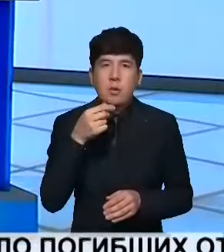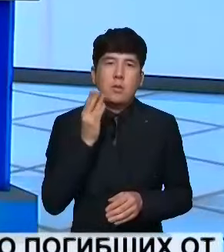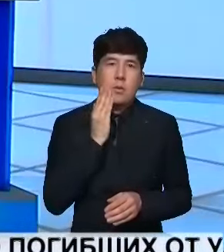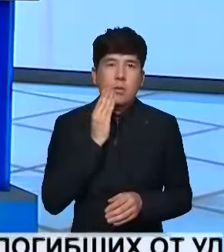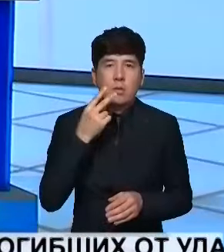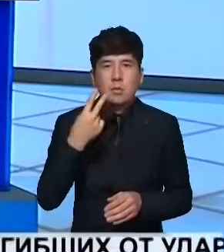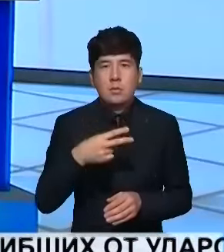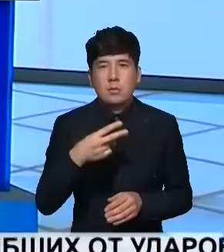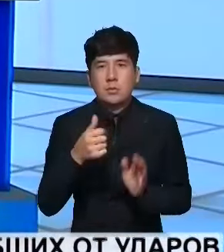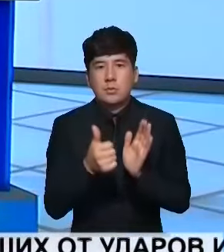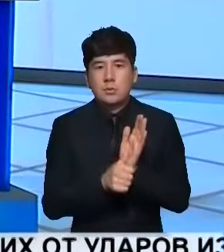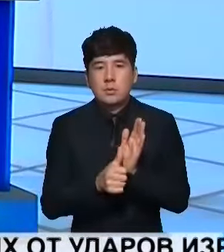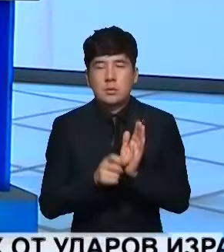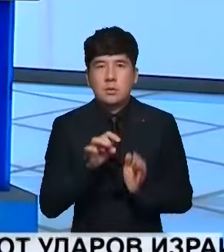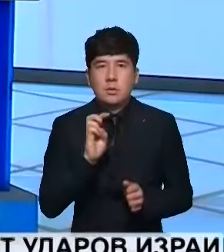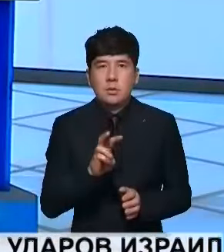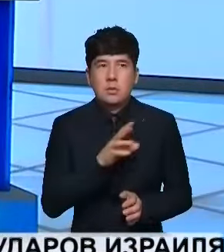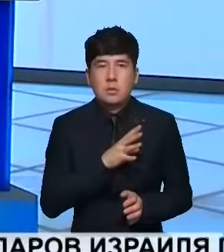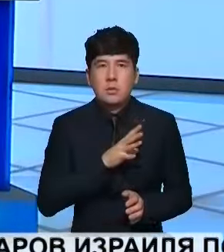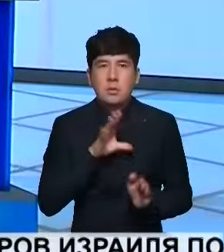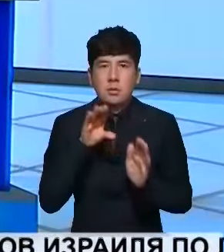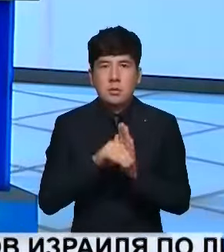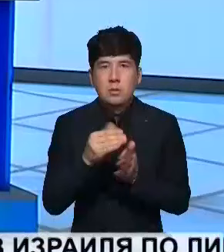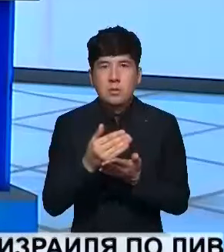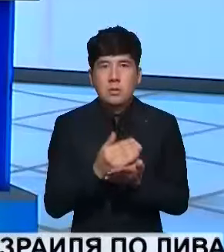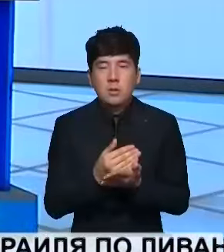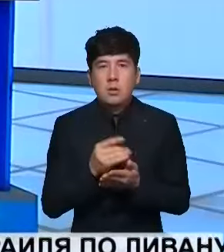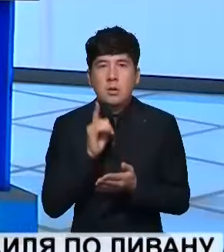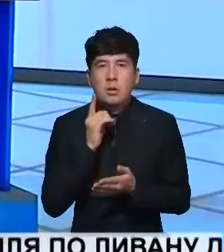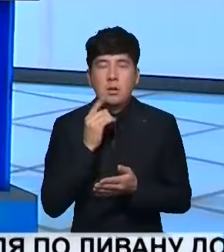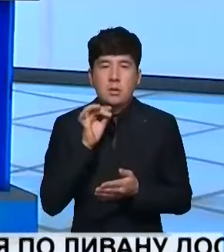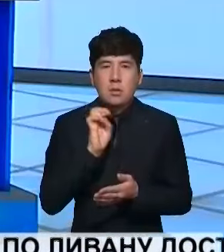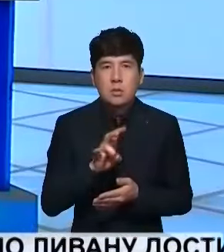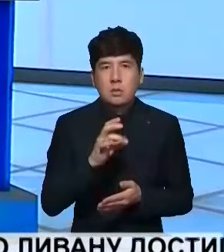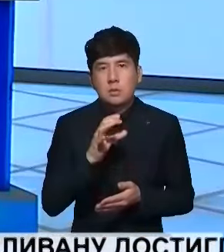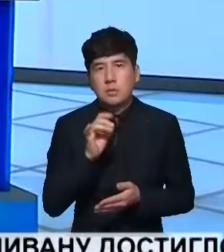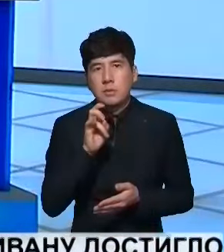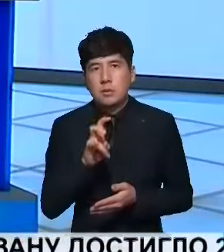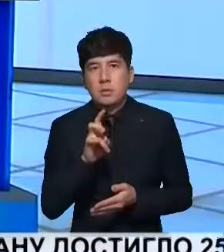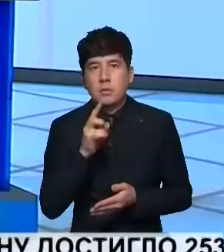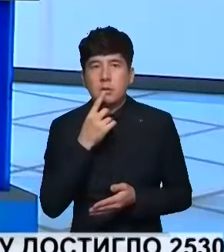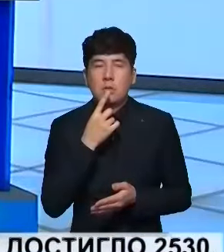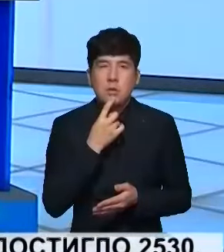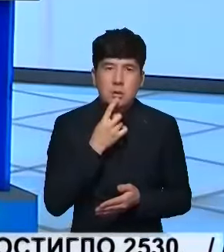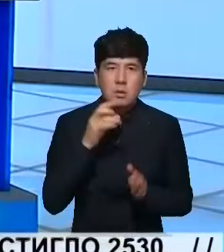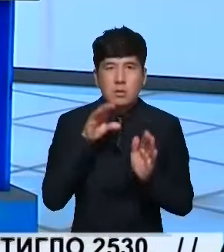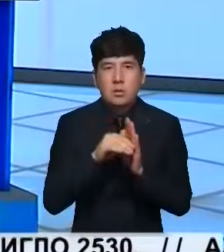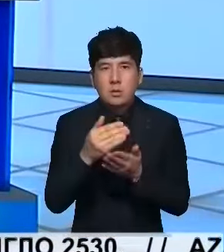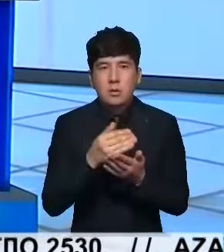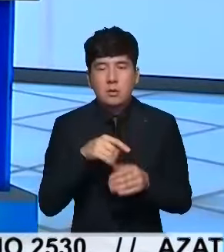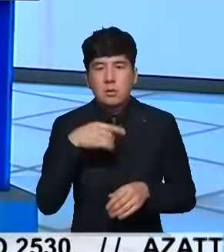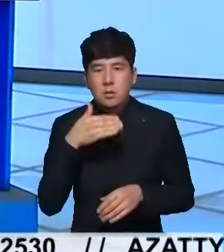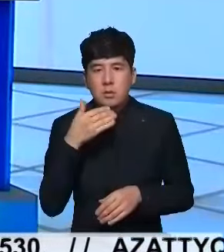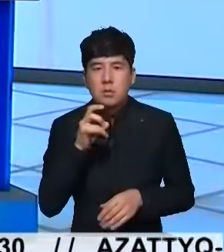тонн зерна. Кроме того, ожидается рекордный урожай сахарной свеклы. Поможет ли это сдержать цены на социально значимые товары, расскажет